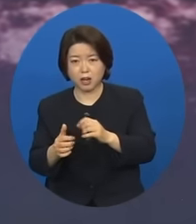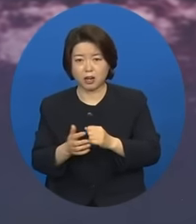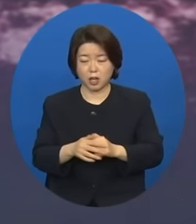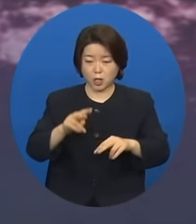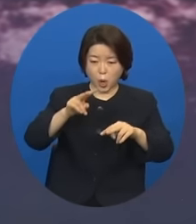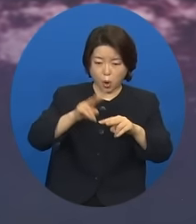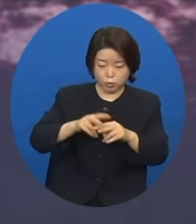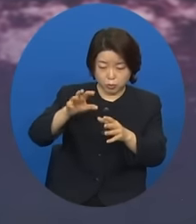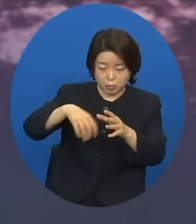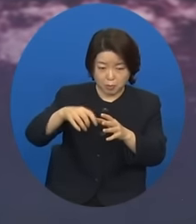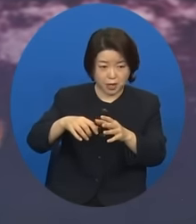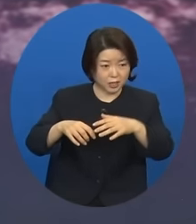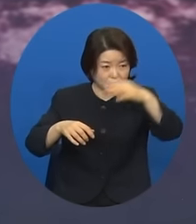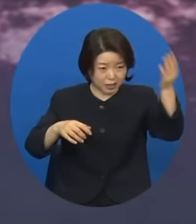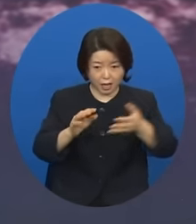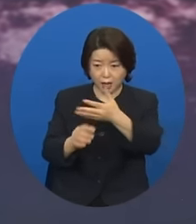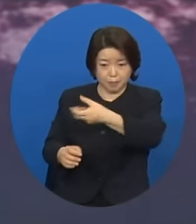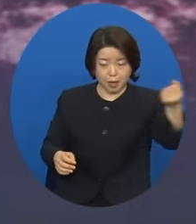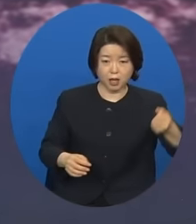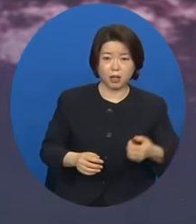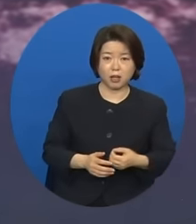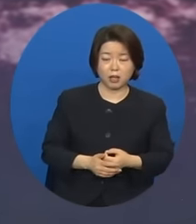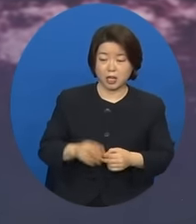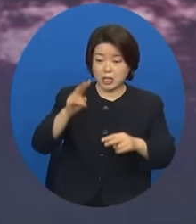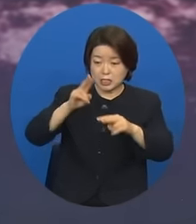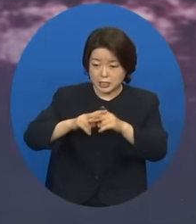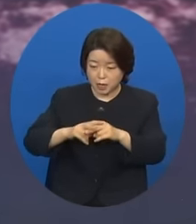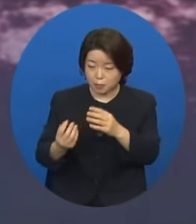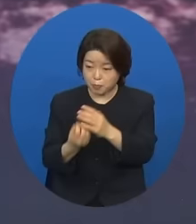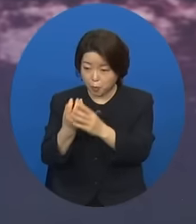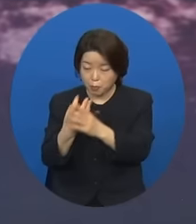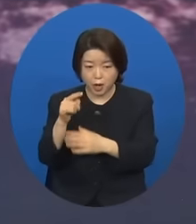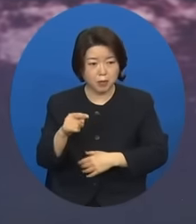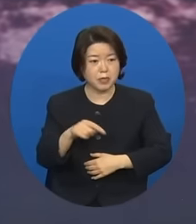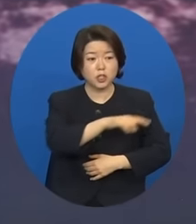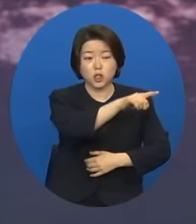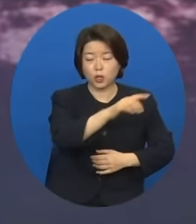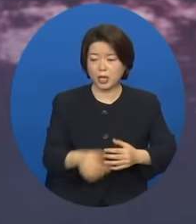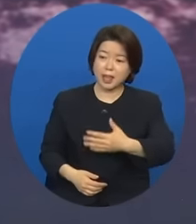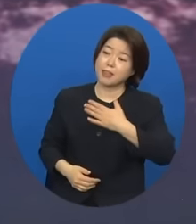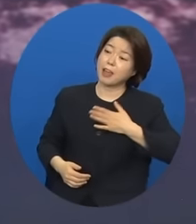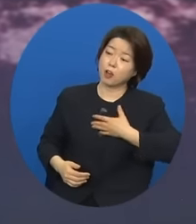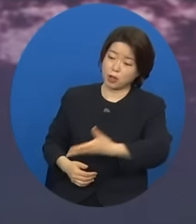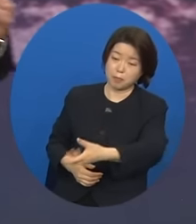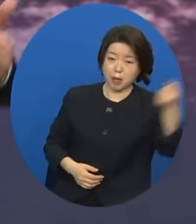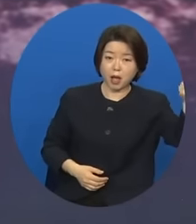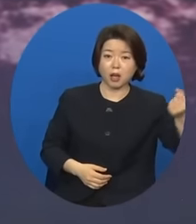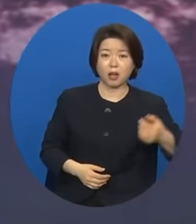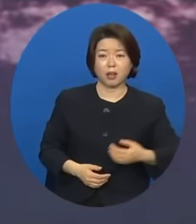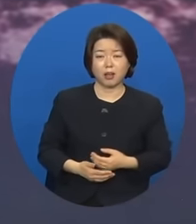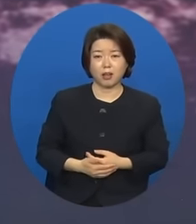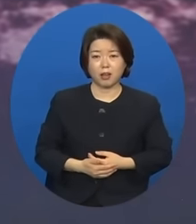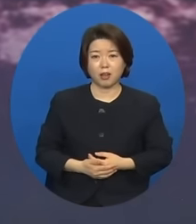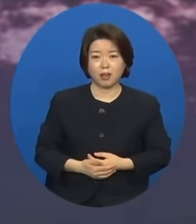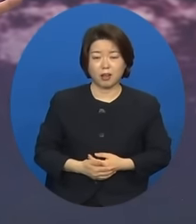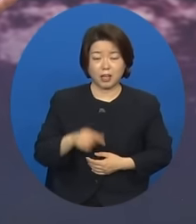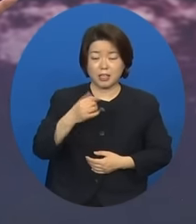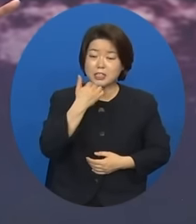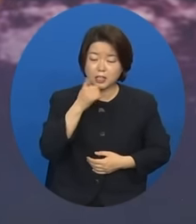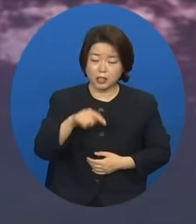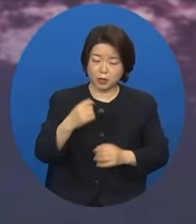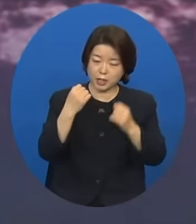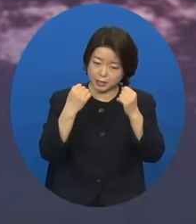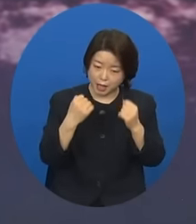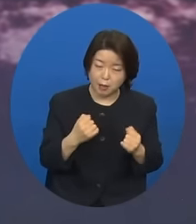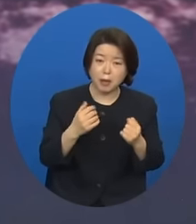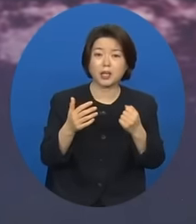다 빼어 사갖고 샘물을 찾아내면 우리 것이라고 속이고 그런 고난을 남아 있기 때문에 당하는 것입니다 경건하게